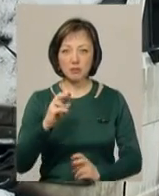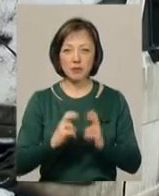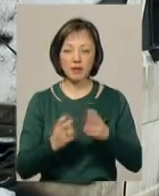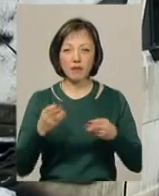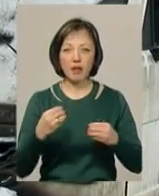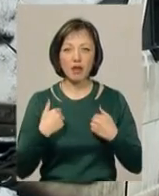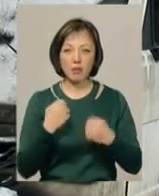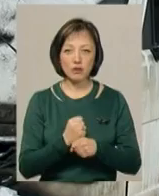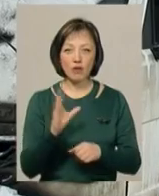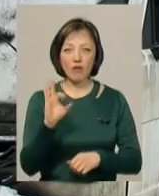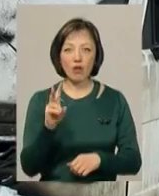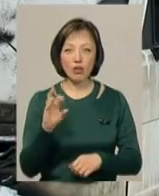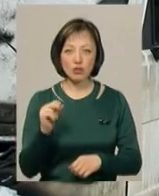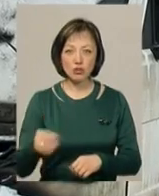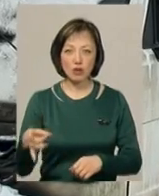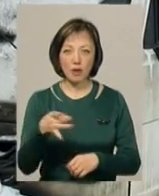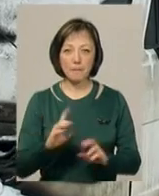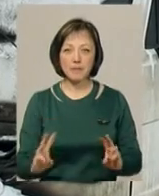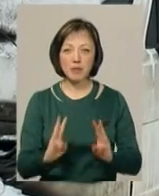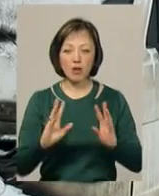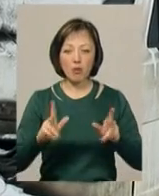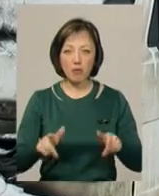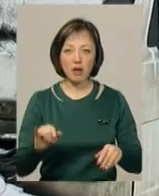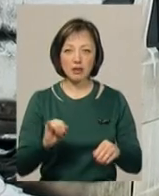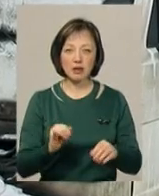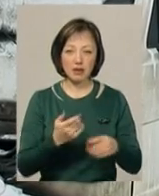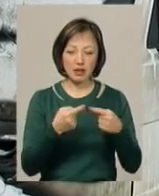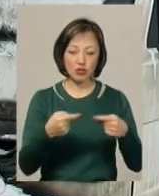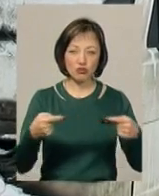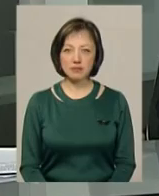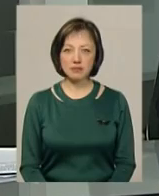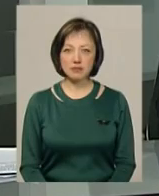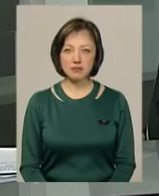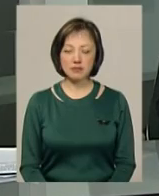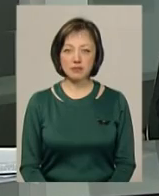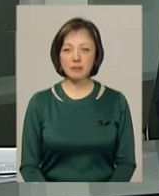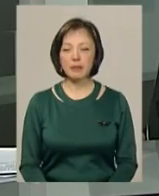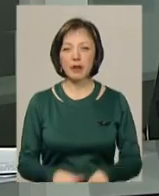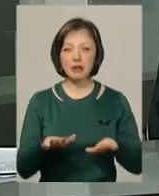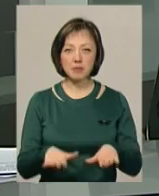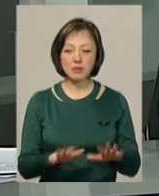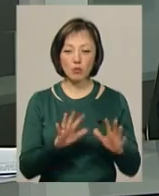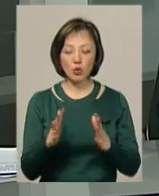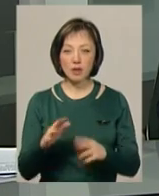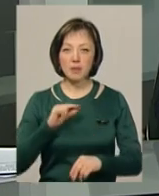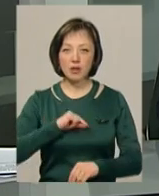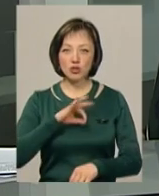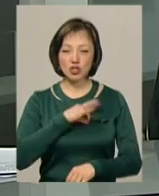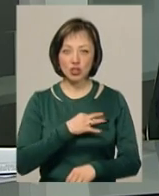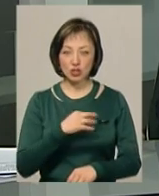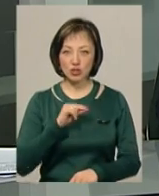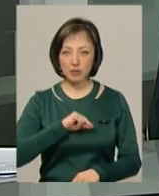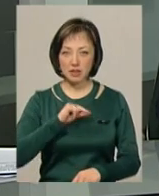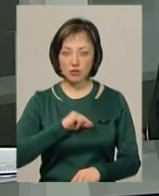працюю, в Волочиському районі, підпалили мені комбайн і підпалили трактора. На місці події працюють слідчі і в міському